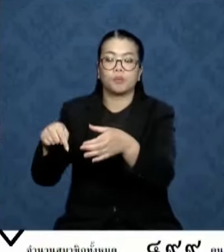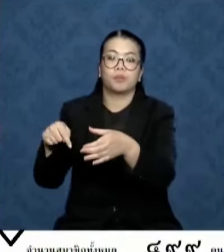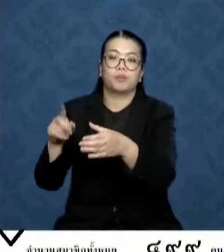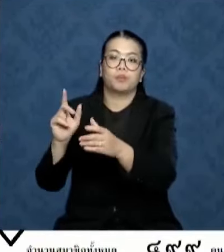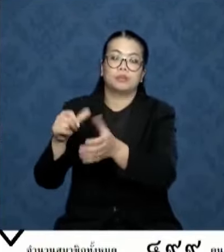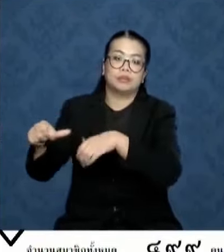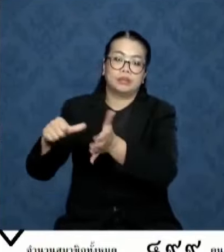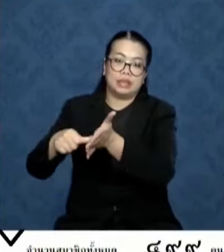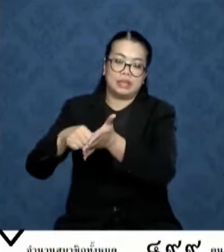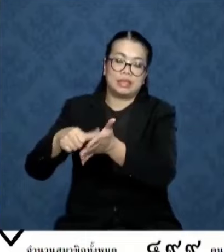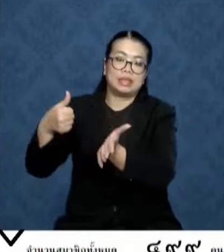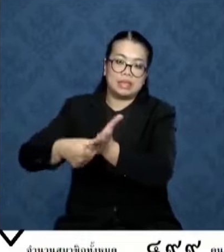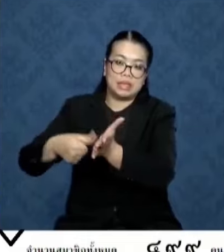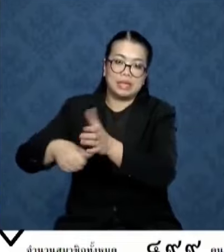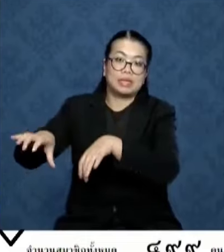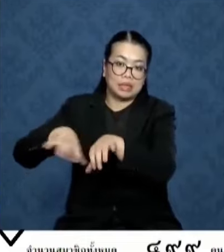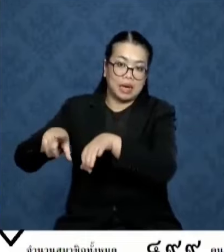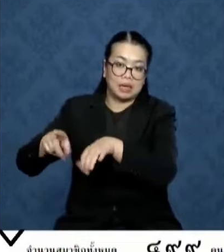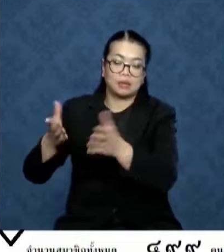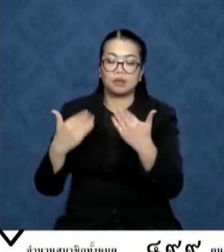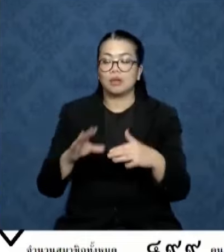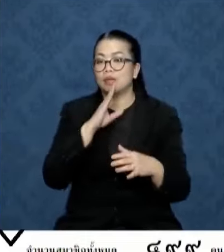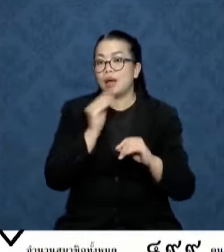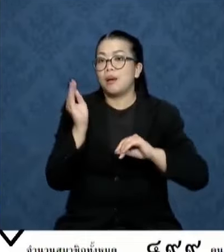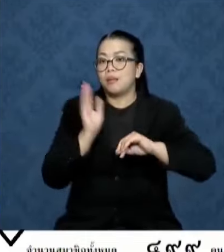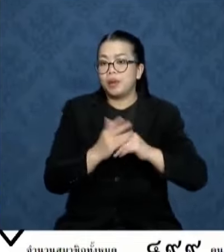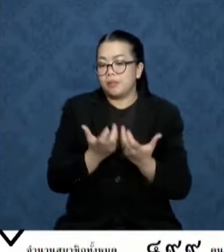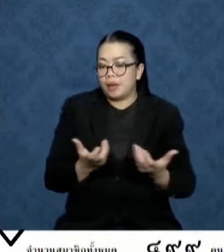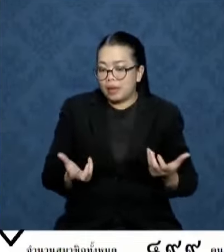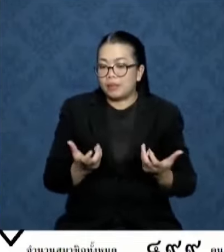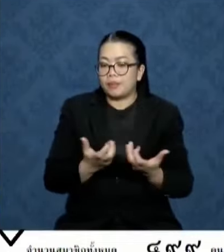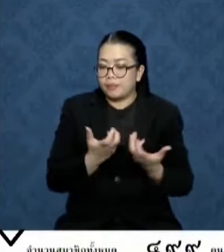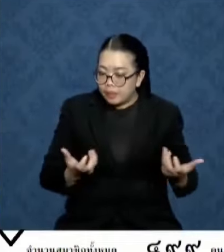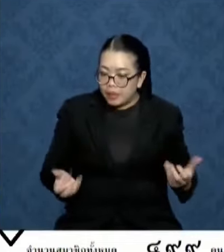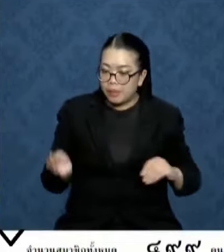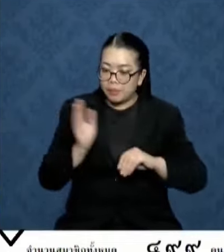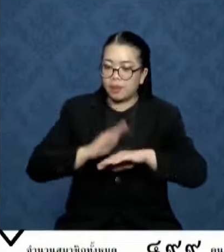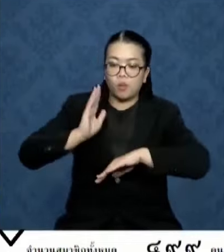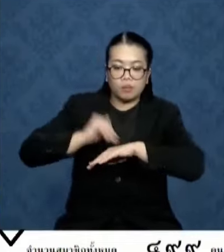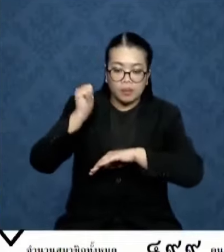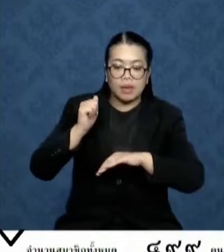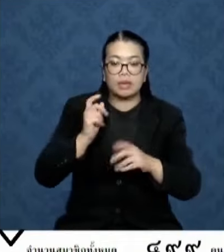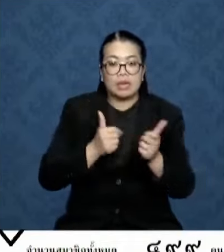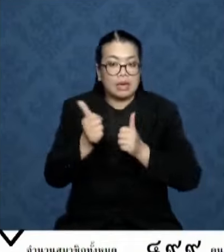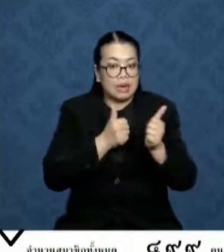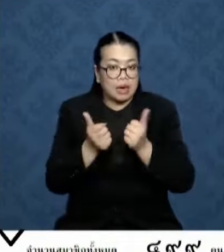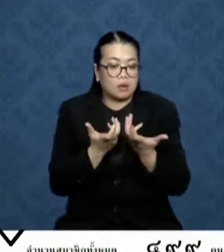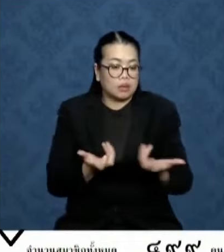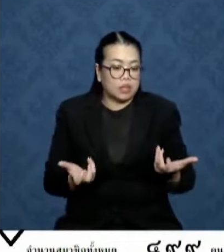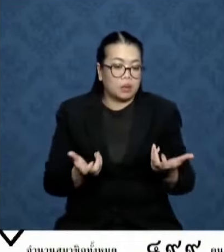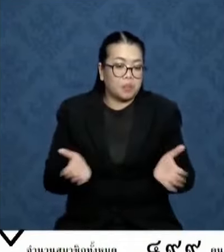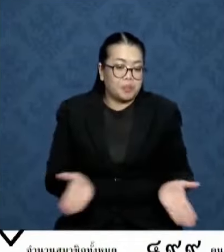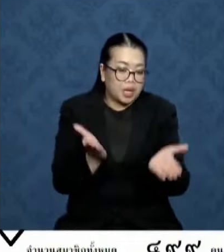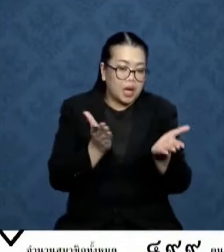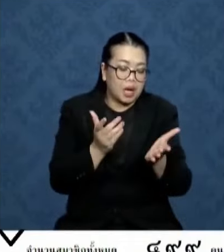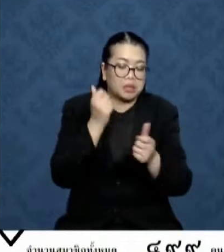และขอใหจดสนงบประมาณสำหบโครงการทจะมาพัฒนาเพิ่มรายได้เพิมผลิภาพเพิ่มคามสามารถในกแ่งขนให้กับเกษตกรไท